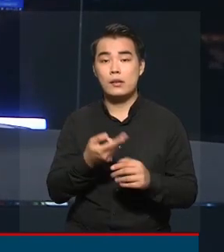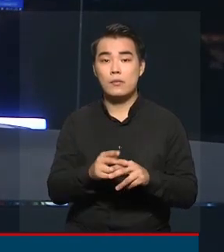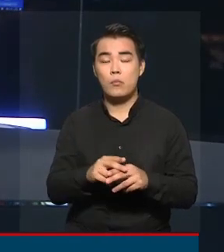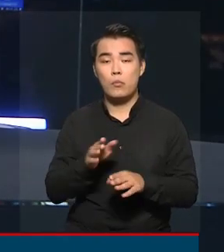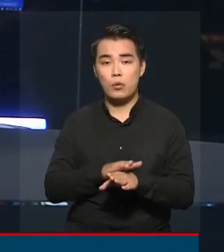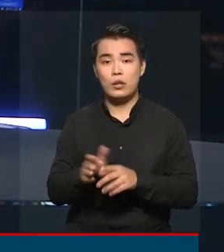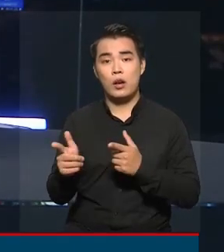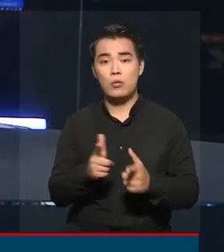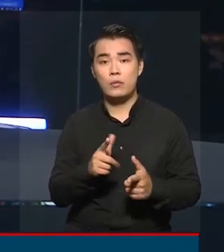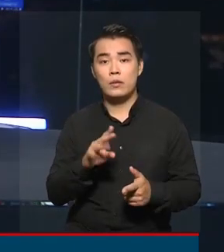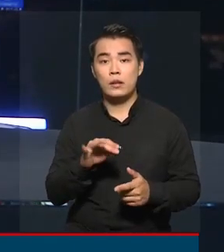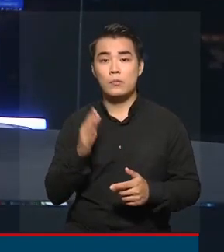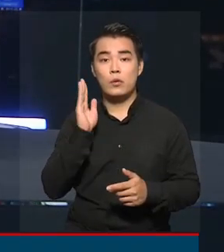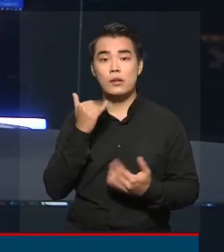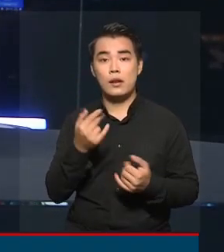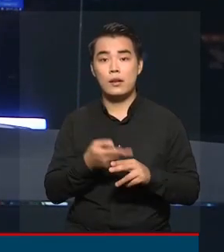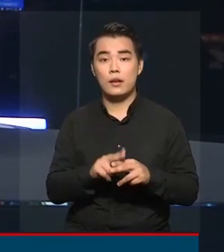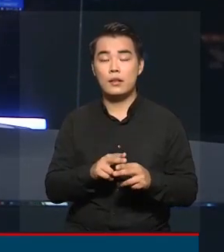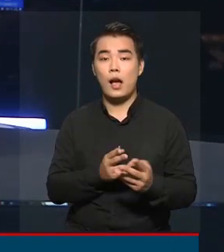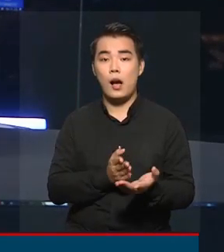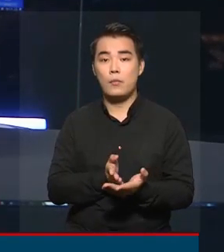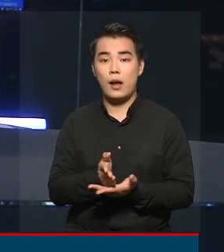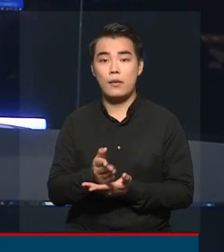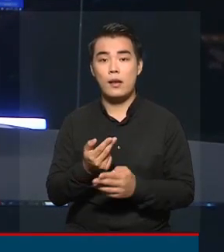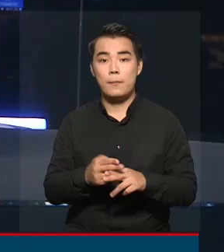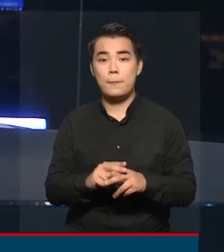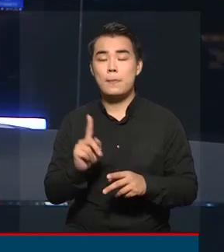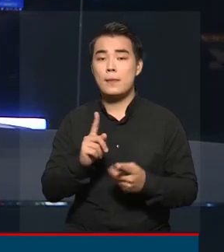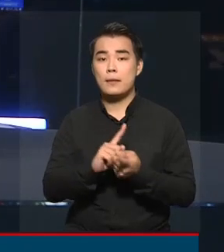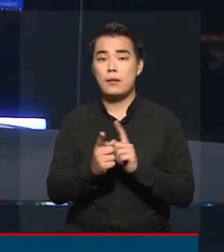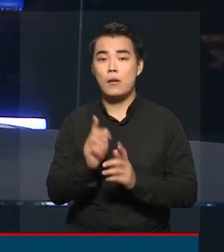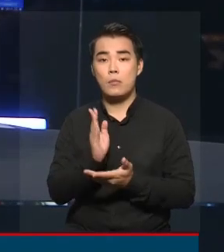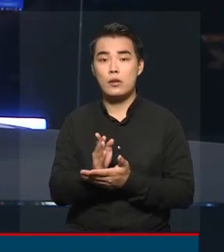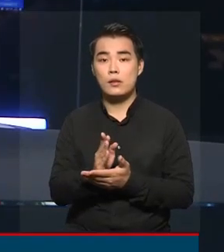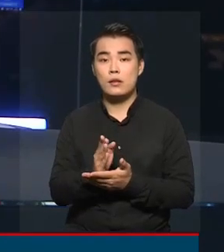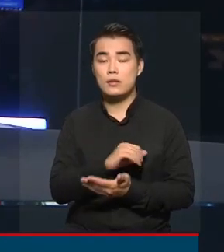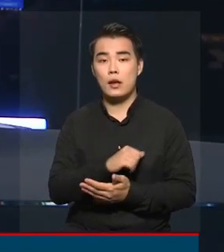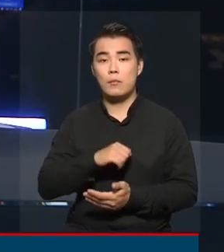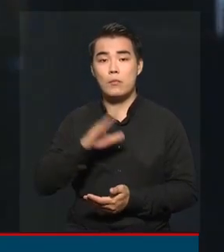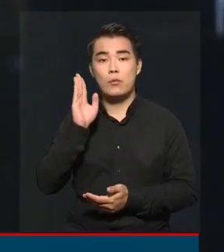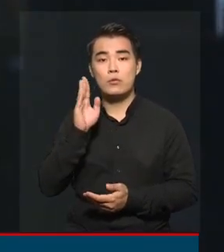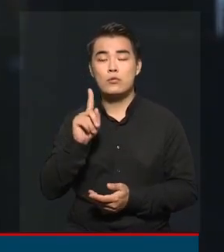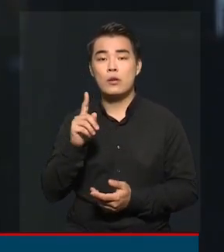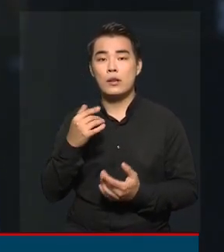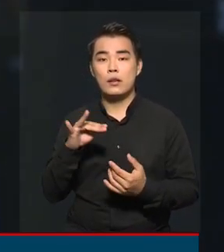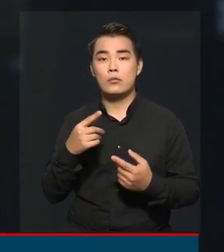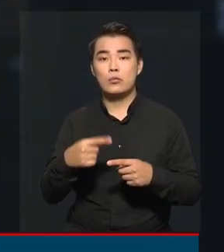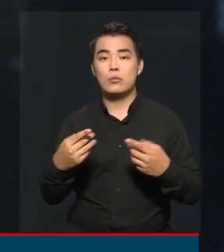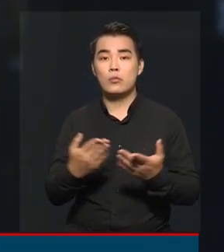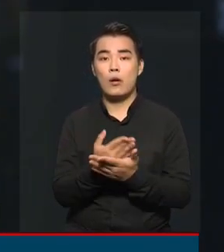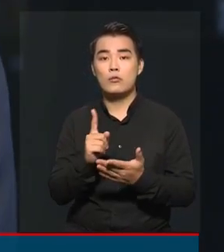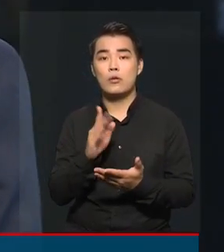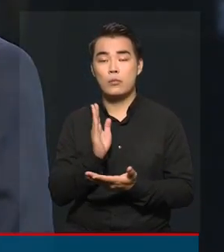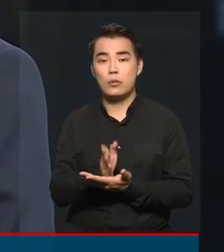ба? Алдағы уақытта бұйырса, енді бұл сайлау енді нені өзгертеді деп ойлайсыз? Алдағы уақытта қандай жаңашылдықтар әкелуі